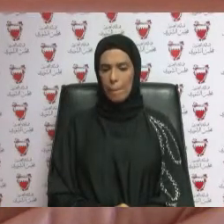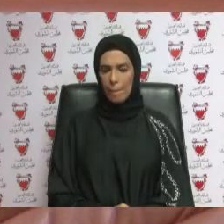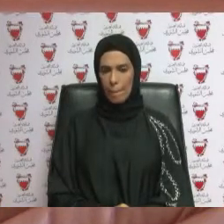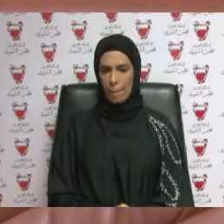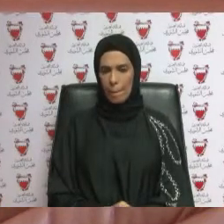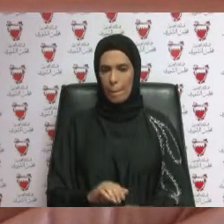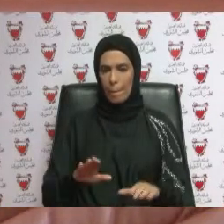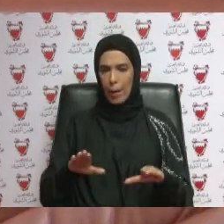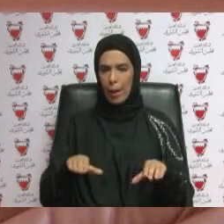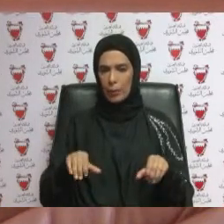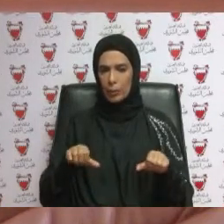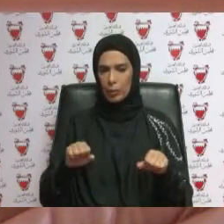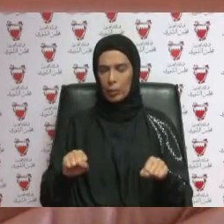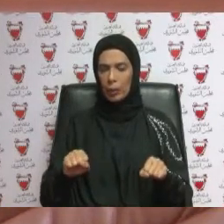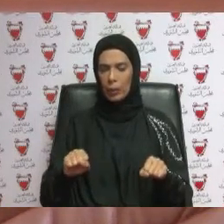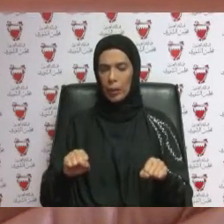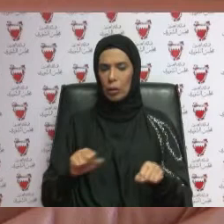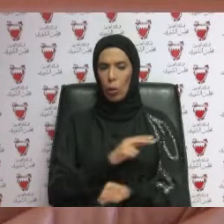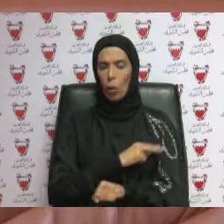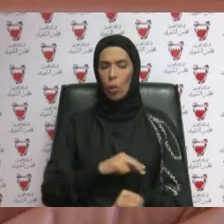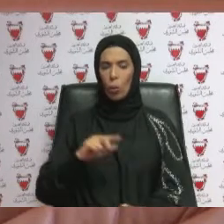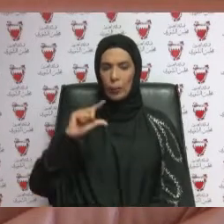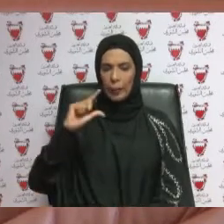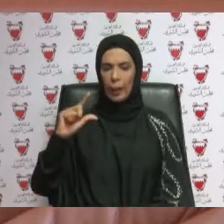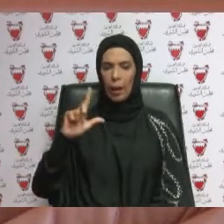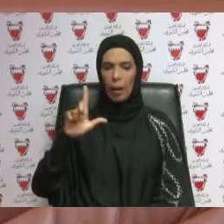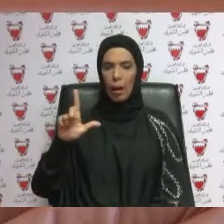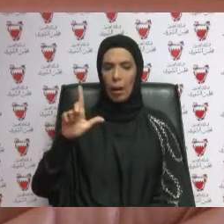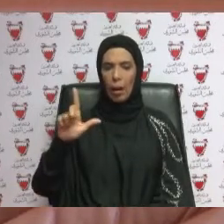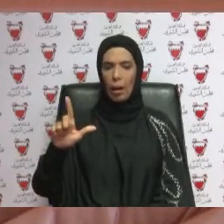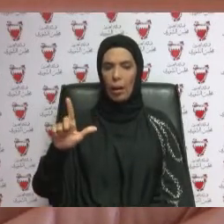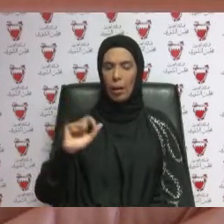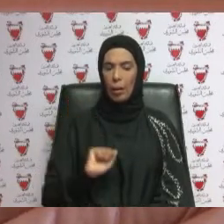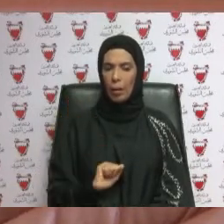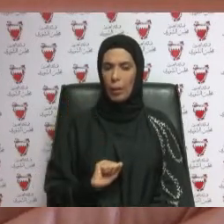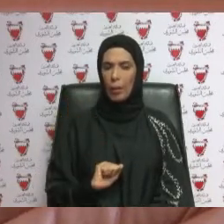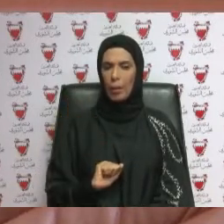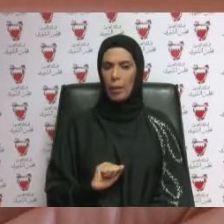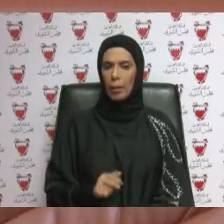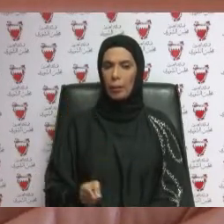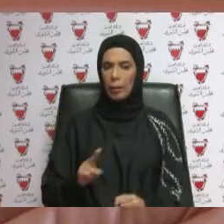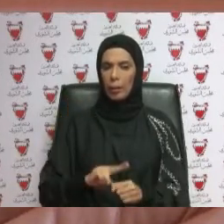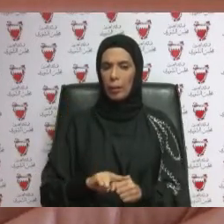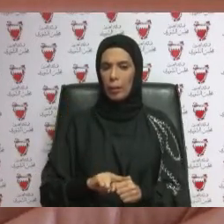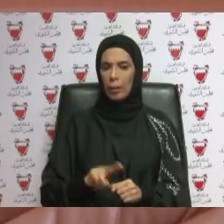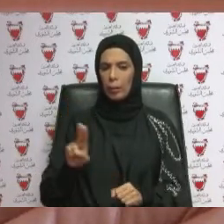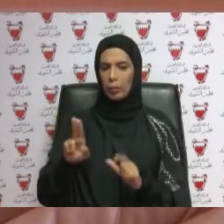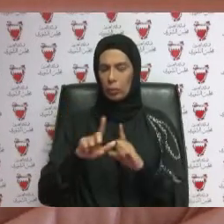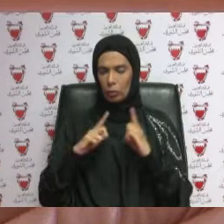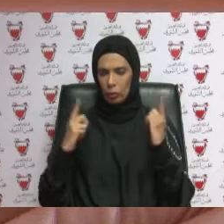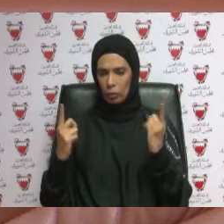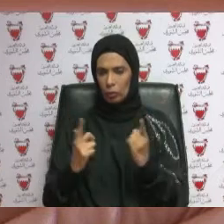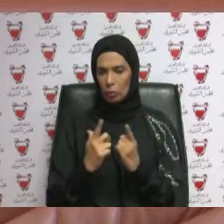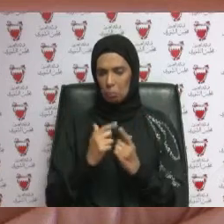أنهت أختي سعادة العضو دلال الزايد بالطلب أن يعاد تقرير اللجنة، وأنا صراحة